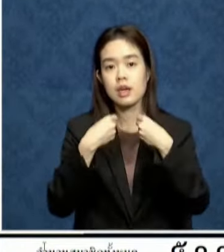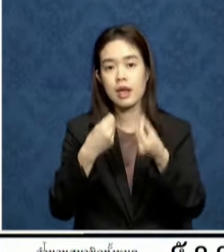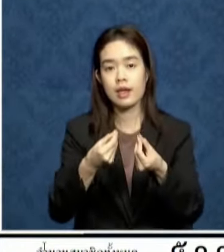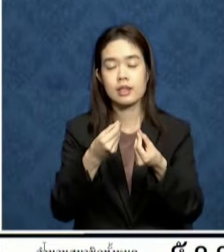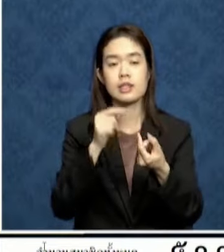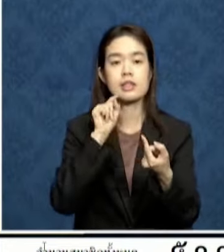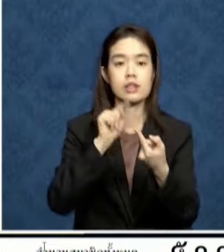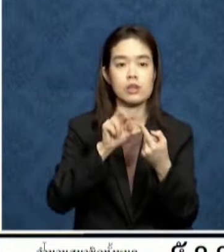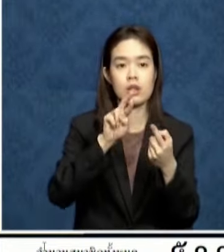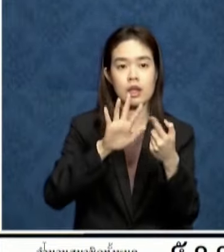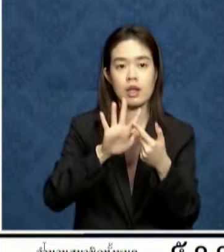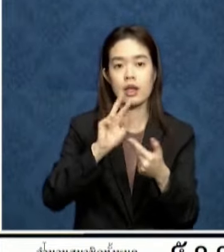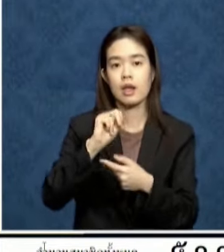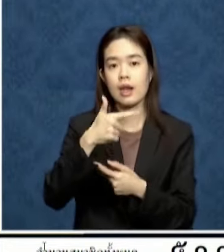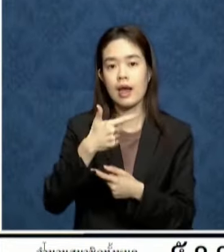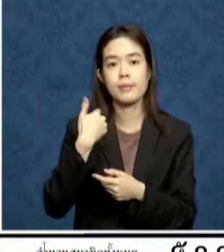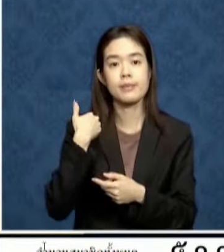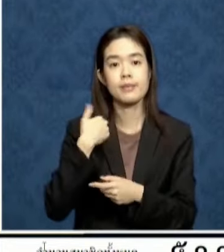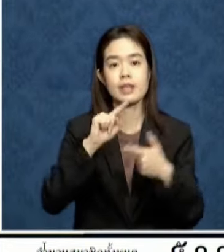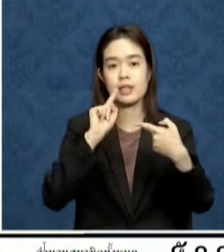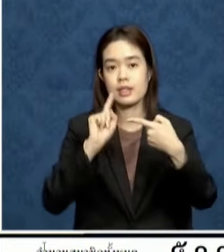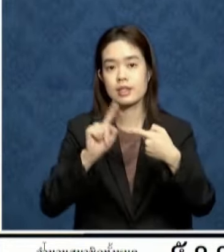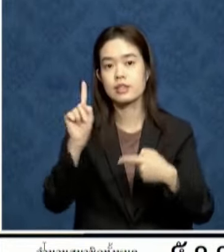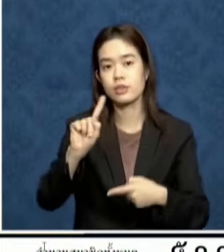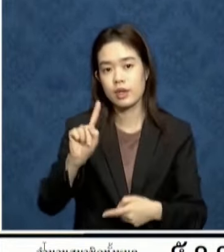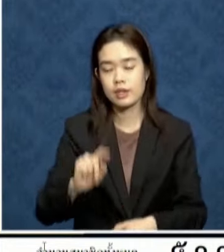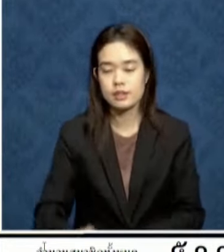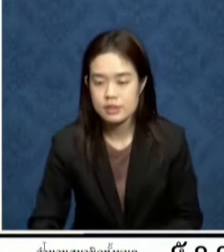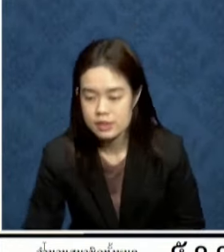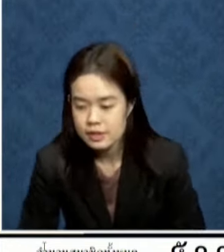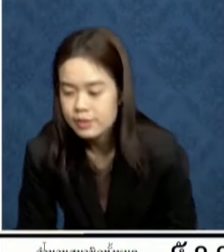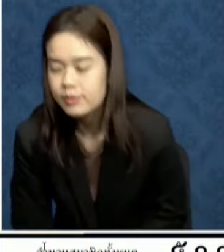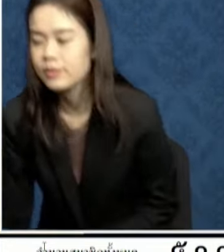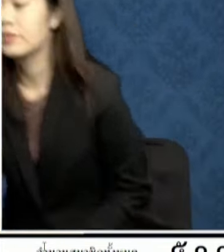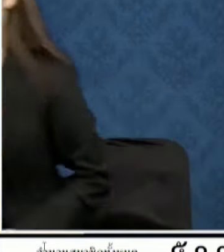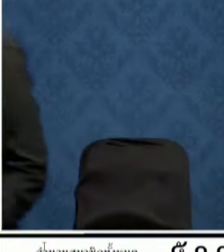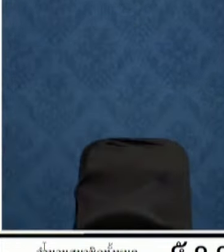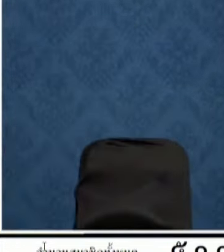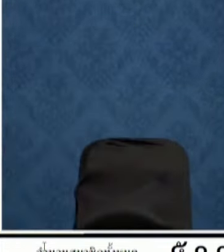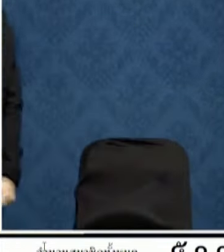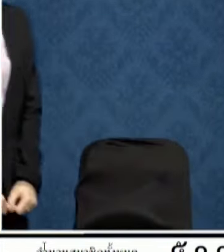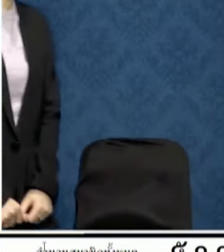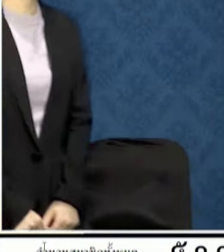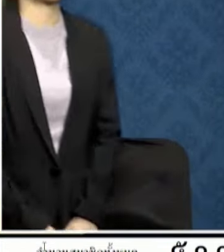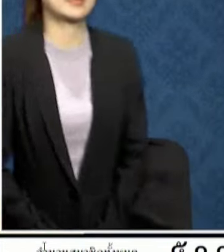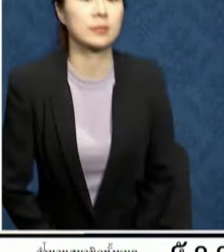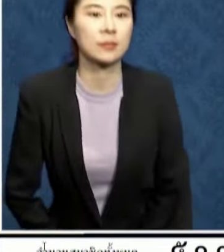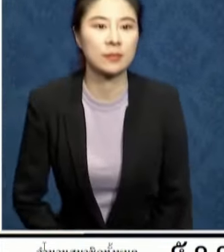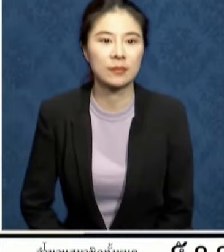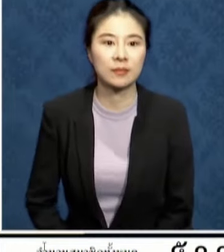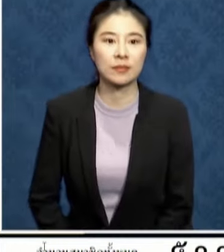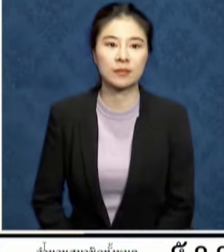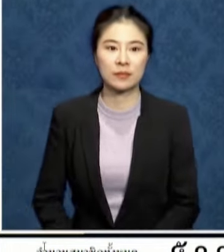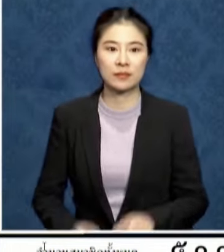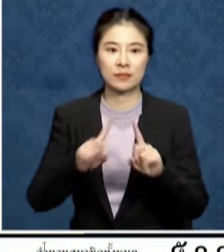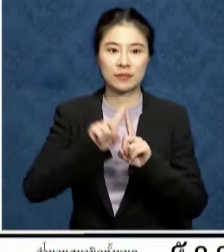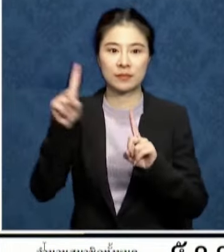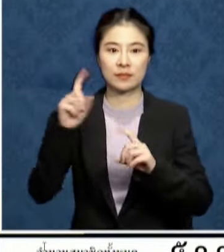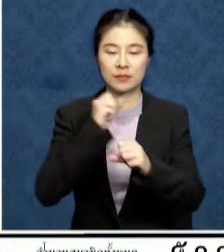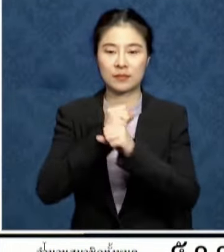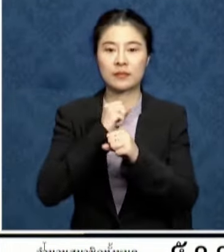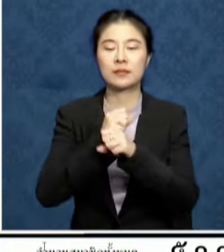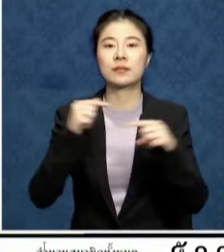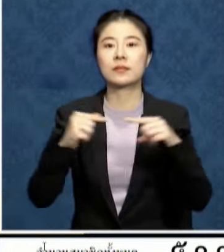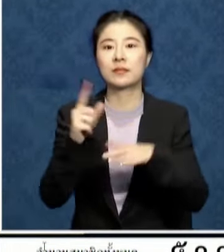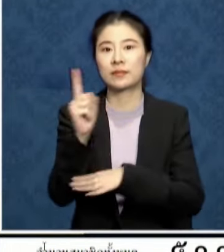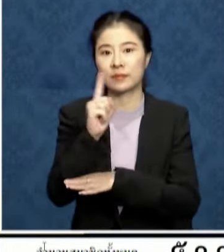อื่นๆด้วยเช่นกันประเด็นที่1ครับเป็นการพยายามจะทำให้กติกานั้นมีความเป็นธรรมมากขึ้นโดยการเปลี่ยนจากการ